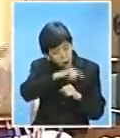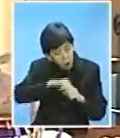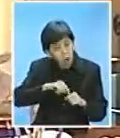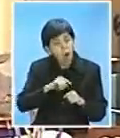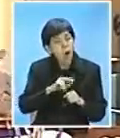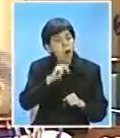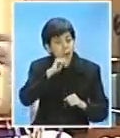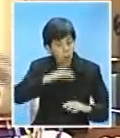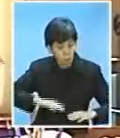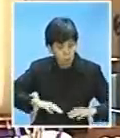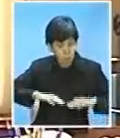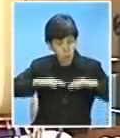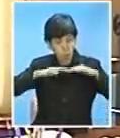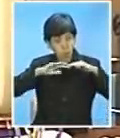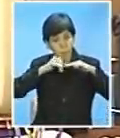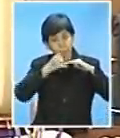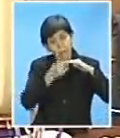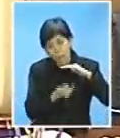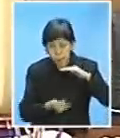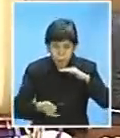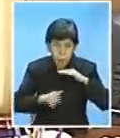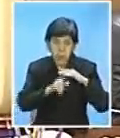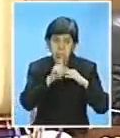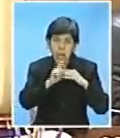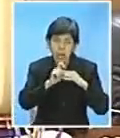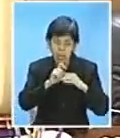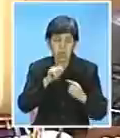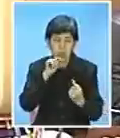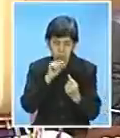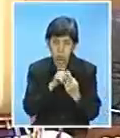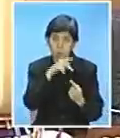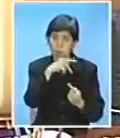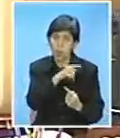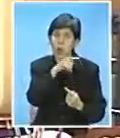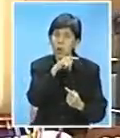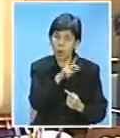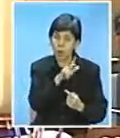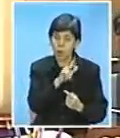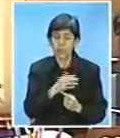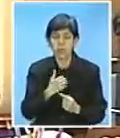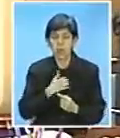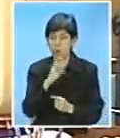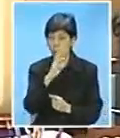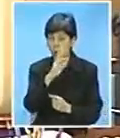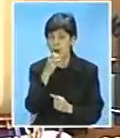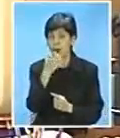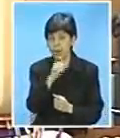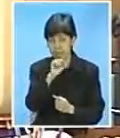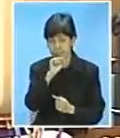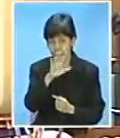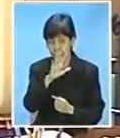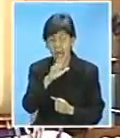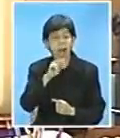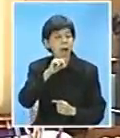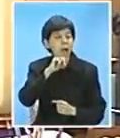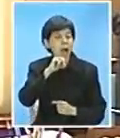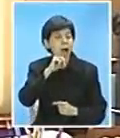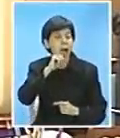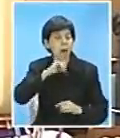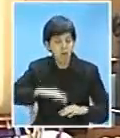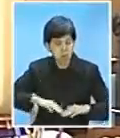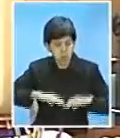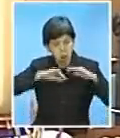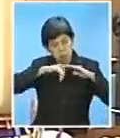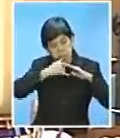ถ้าจมน้ำตายก็มาตรงกันกับทางปภ.นะก็ขออนุญาตนำเรียนว่า615ชีวิตนั้นจมน้ำตายนะ